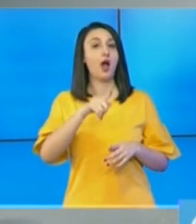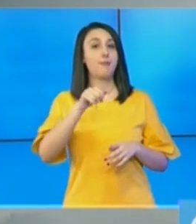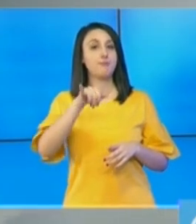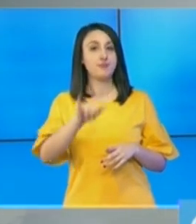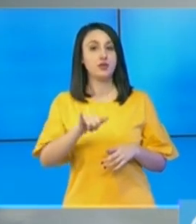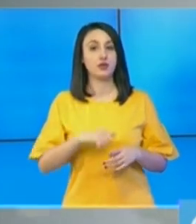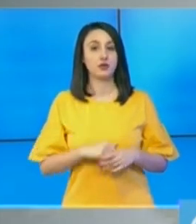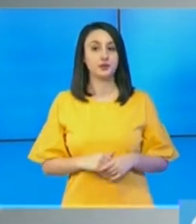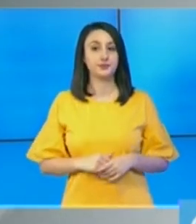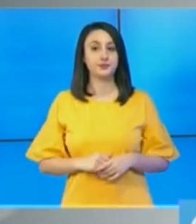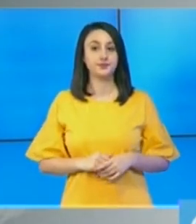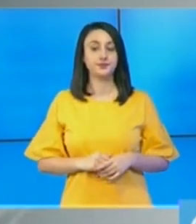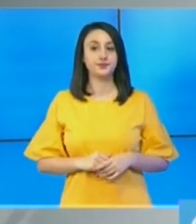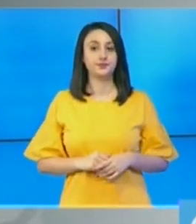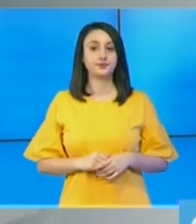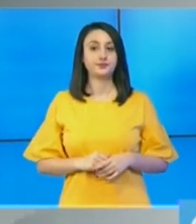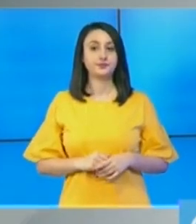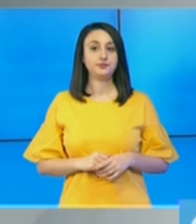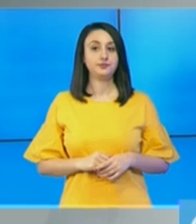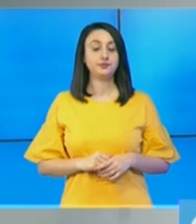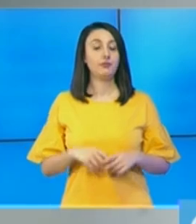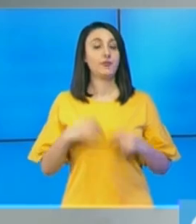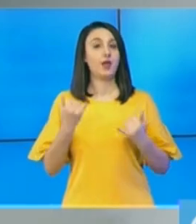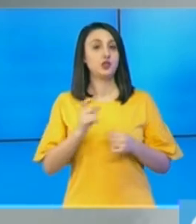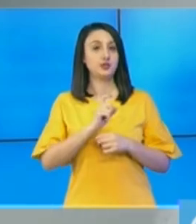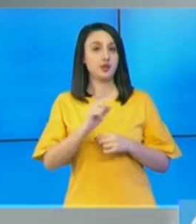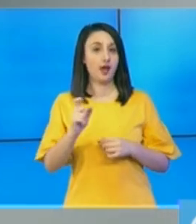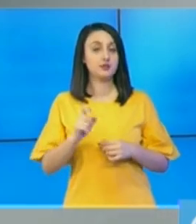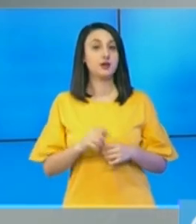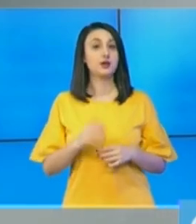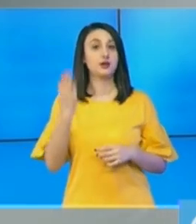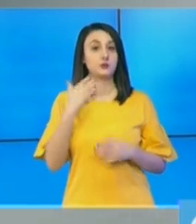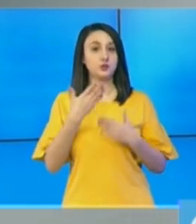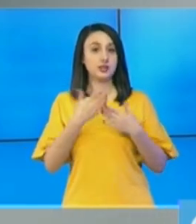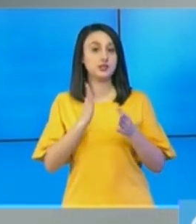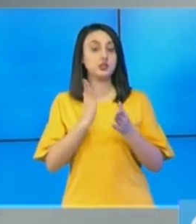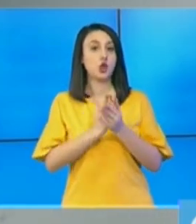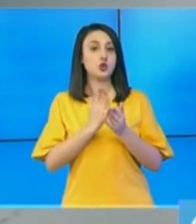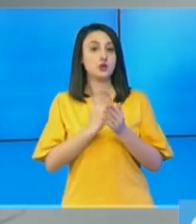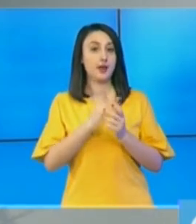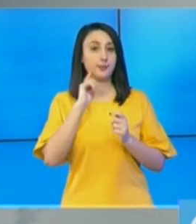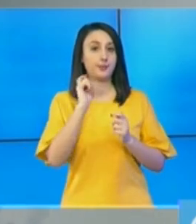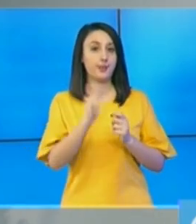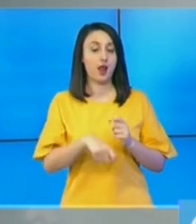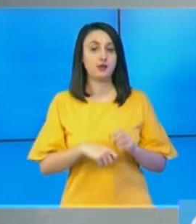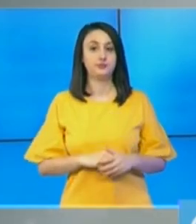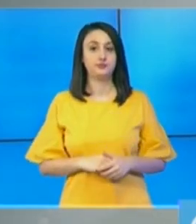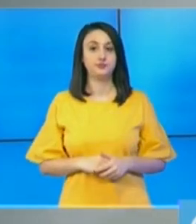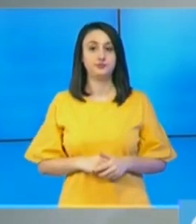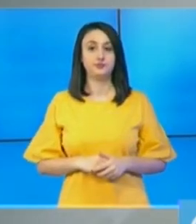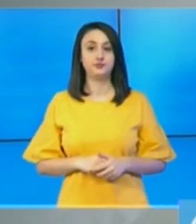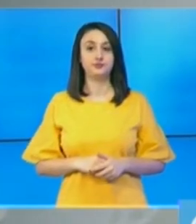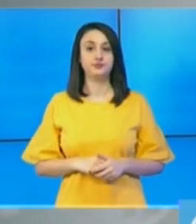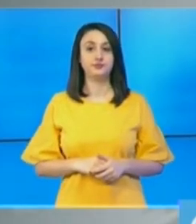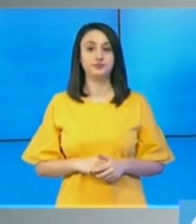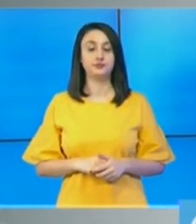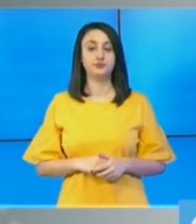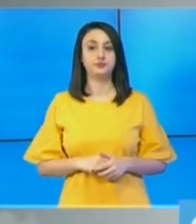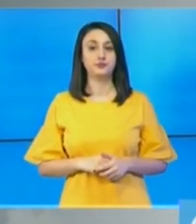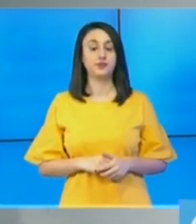Gabriela. Găsit în acest caz a fost deschis un dosar penal de